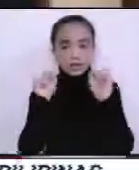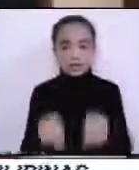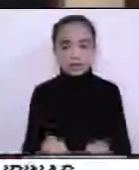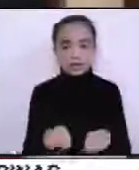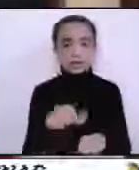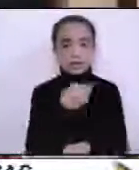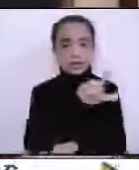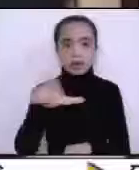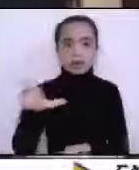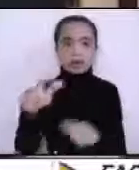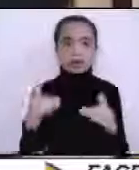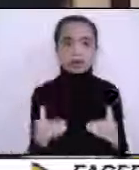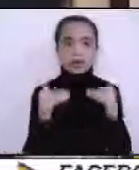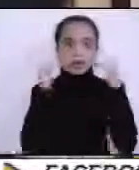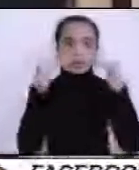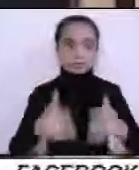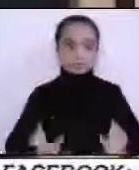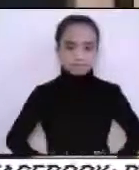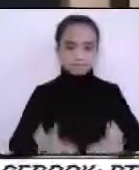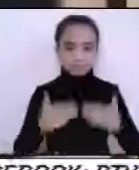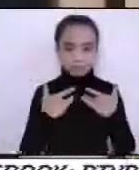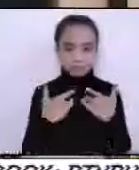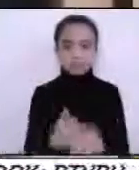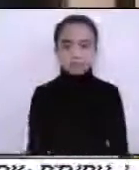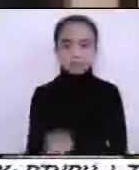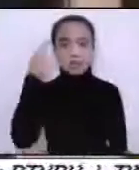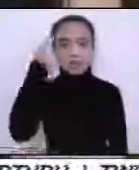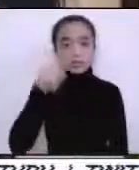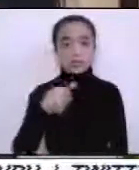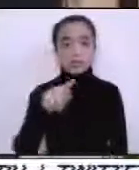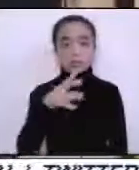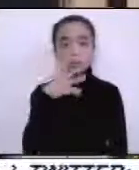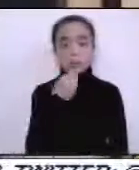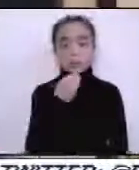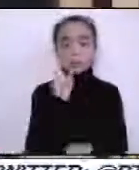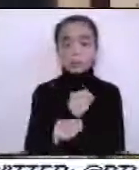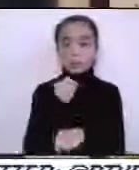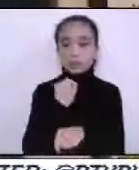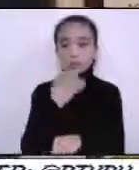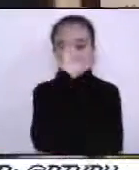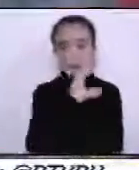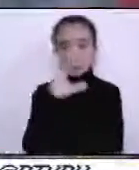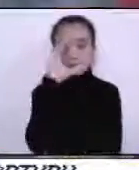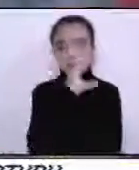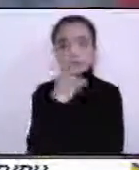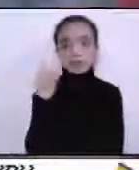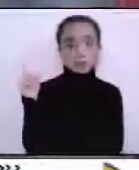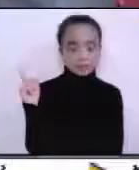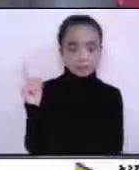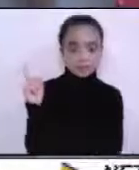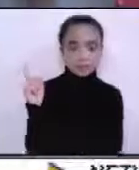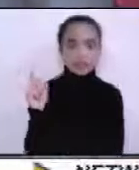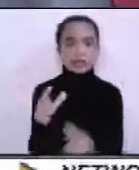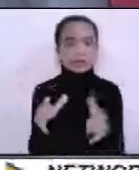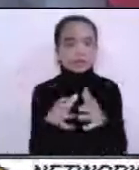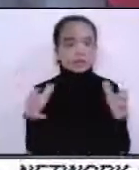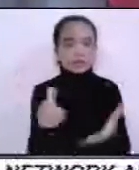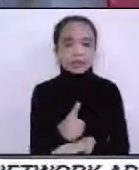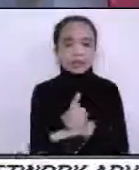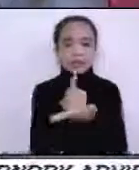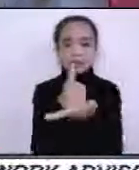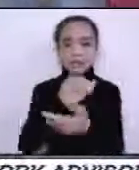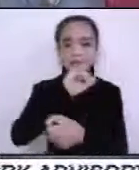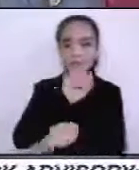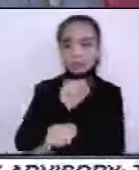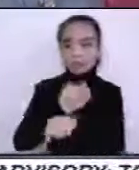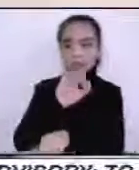isa. Para sa mga job seekers na si Miriam Tinaitina at Janice Huntela, malaking tulong ang mga job fairs tulad ng